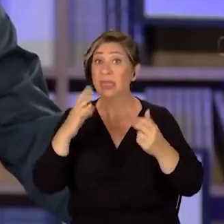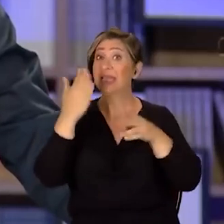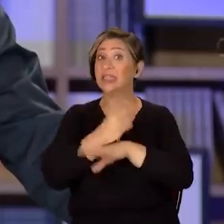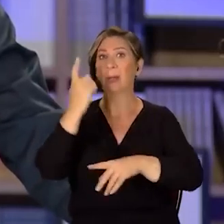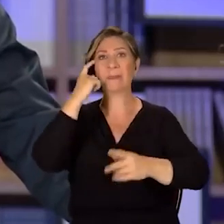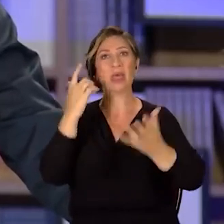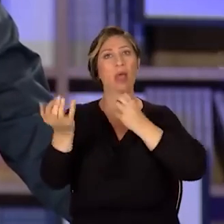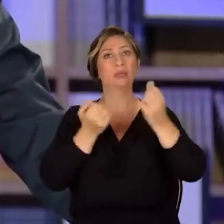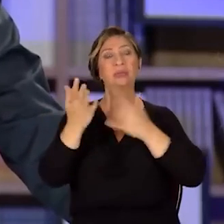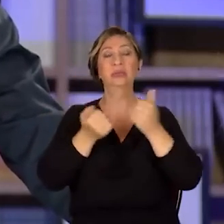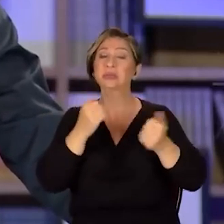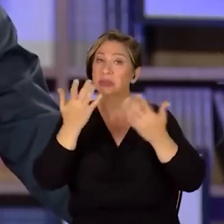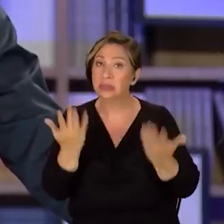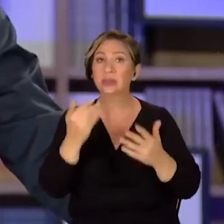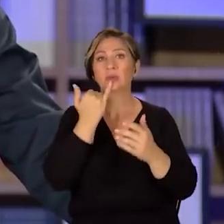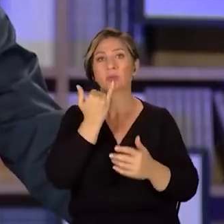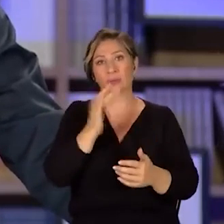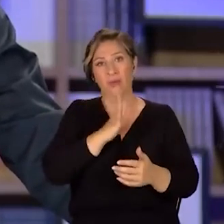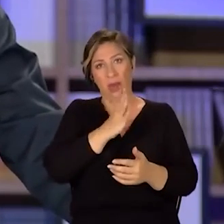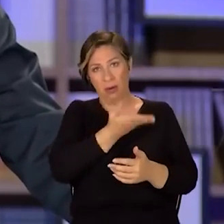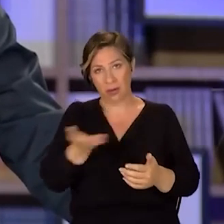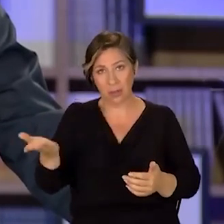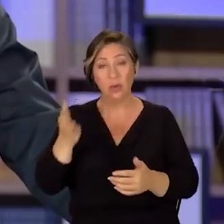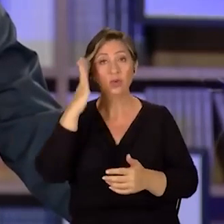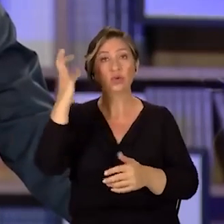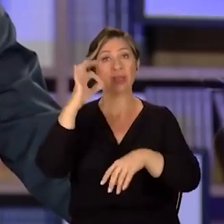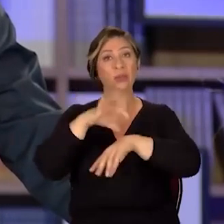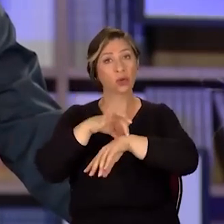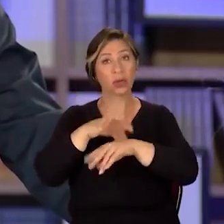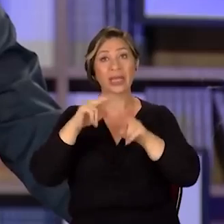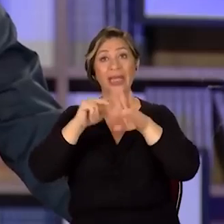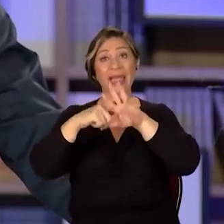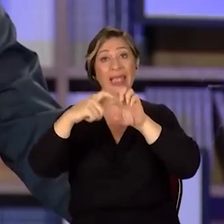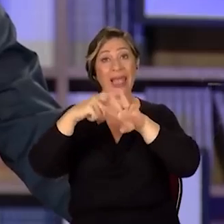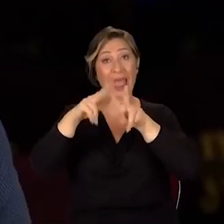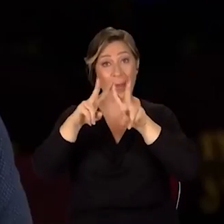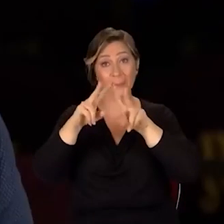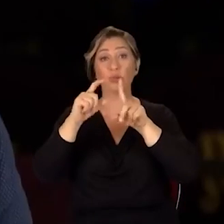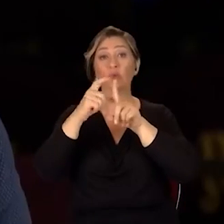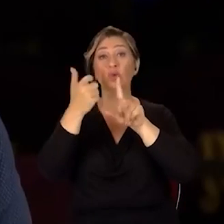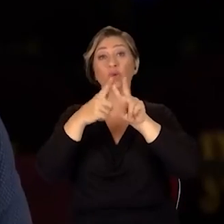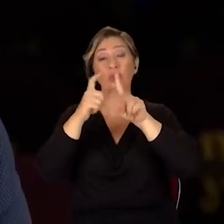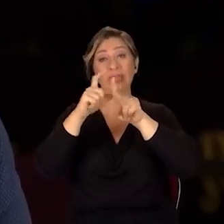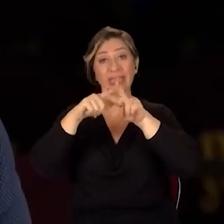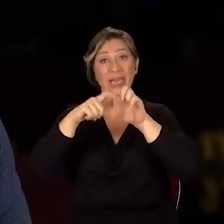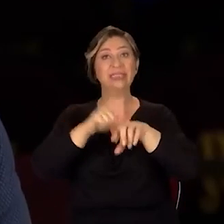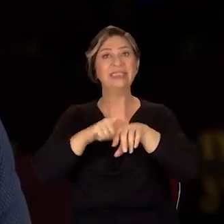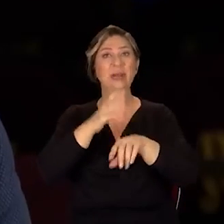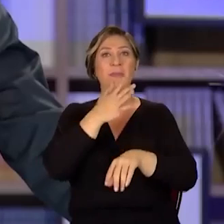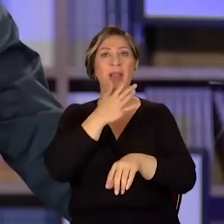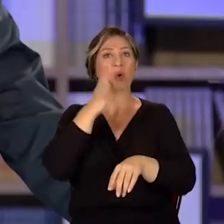bilgiler, referanslar alabileceğiniz konuklarımız burada. Uzman doktor Kerem Dündar, sinir bilimi